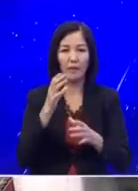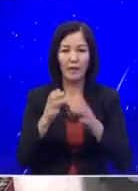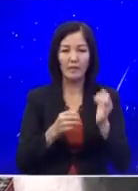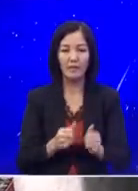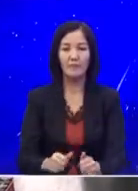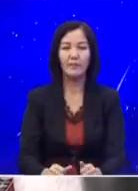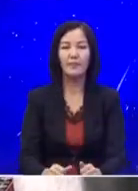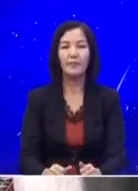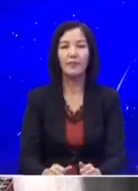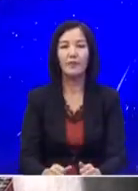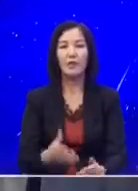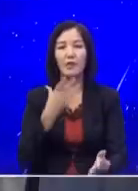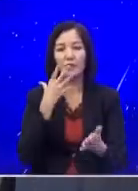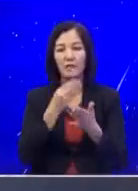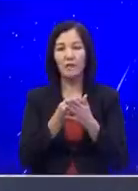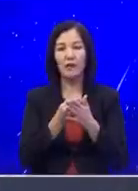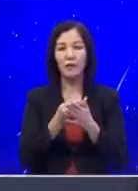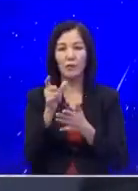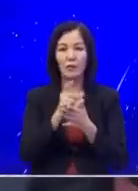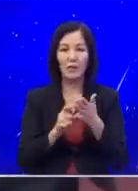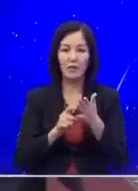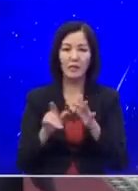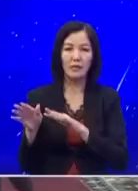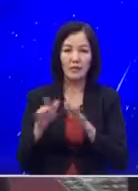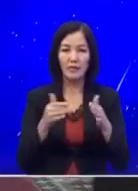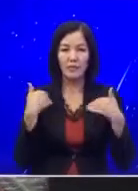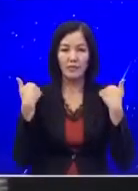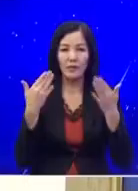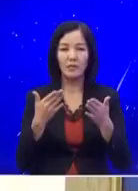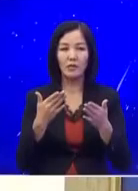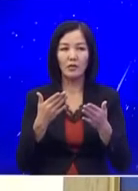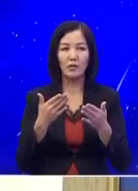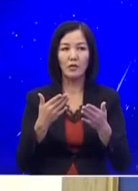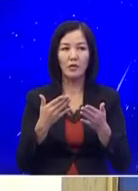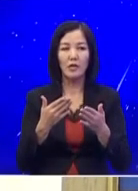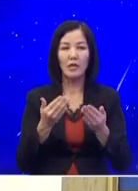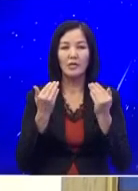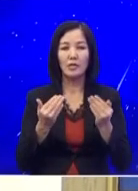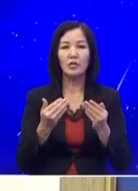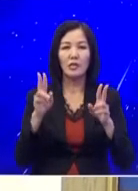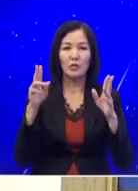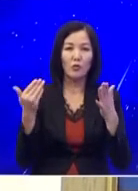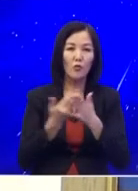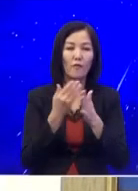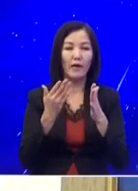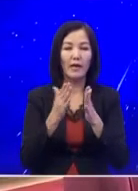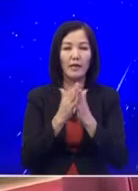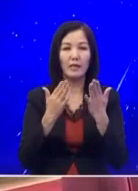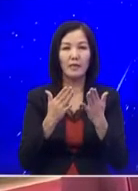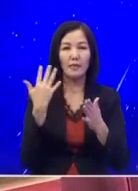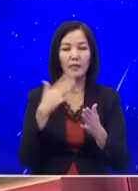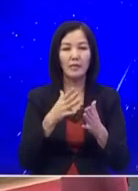вниманию общественности свое детище и Толеужан Гумаров. Сборник стихотворений «Еленши Куктем», что в переводе значит «50-я